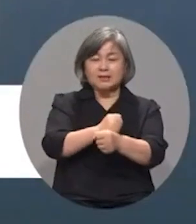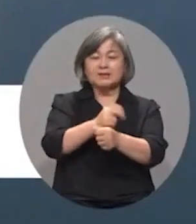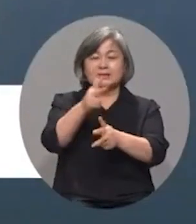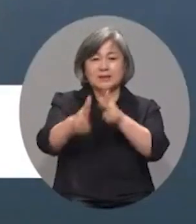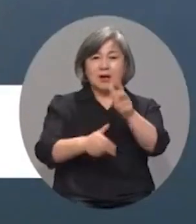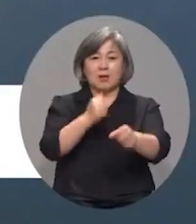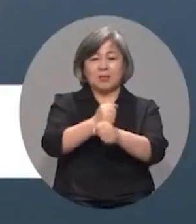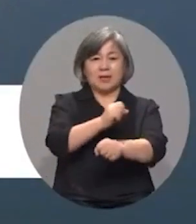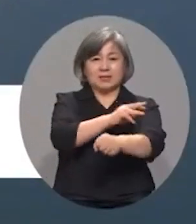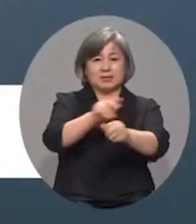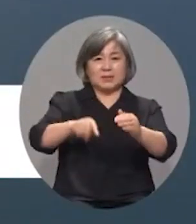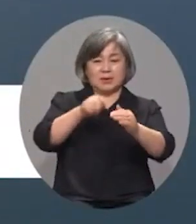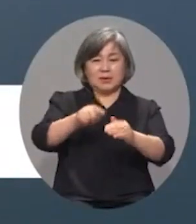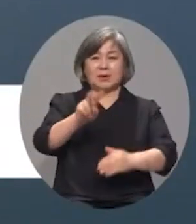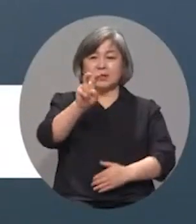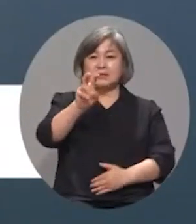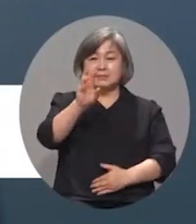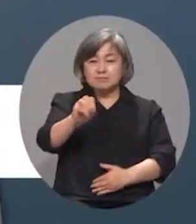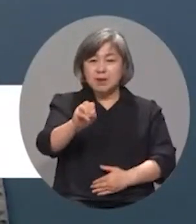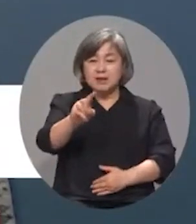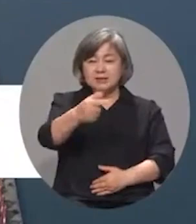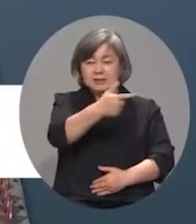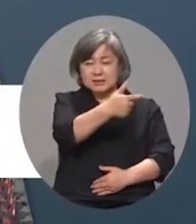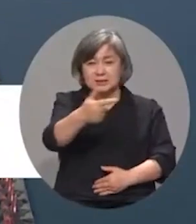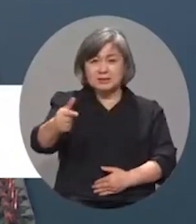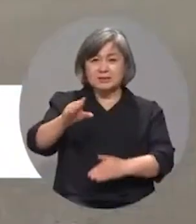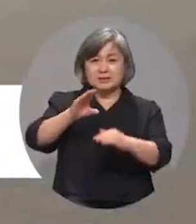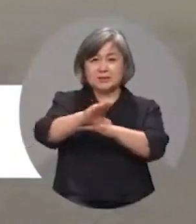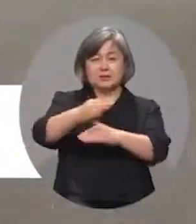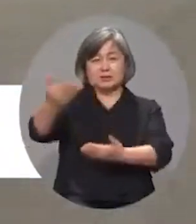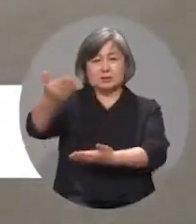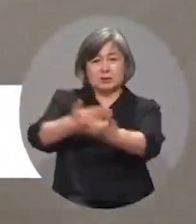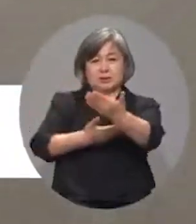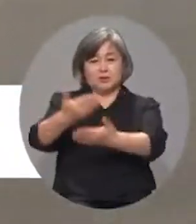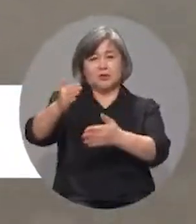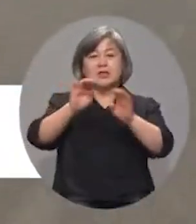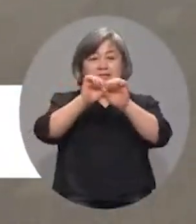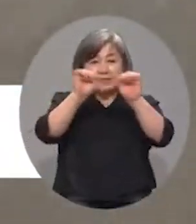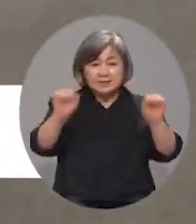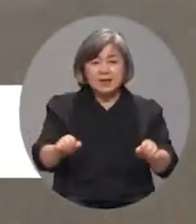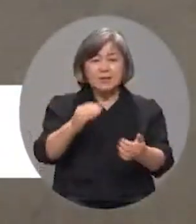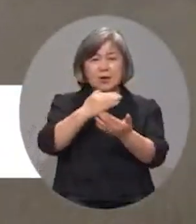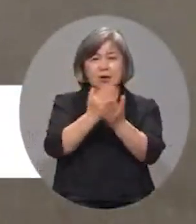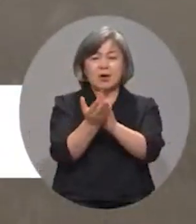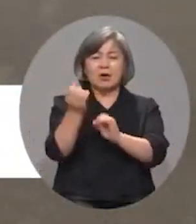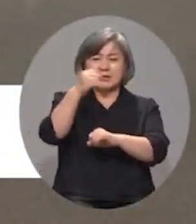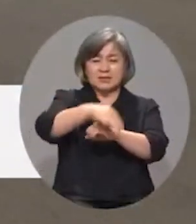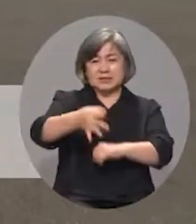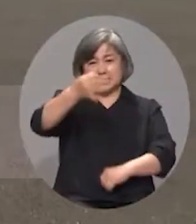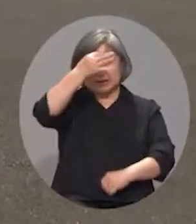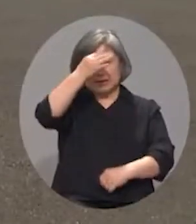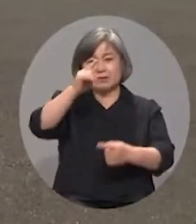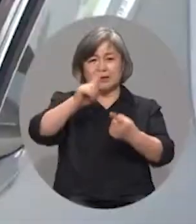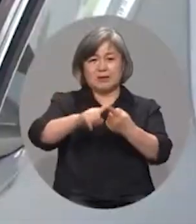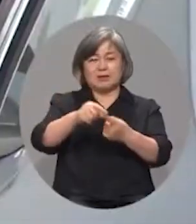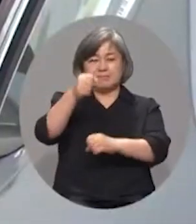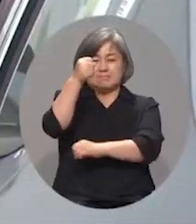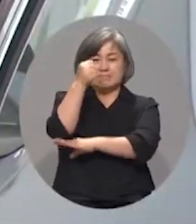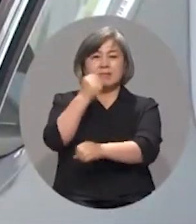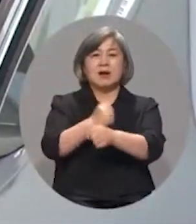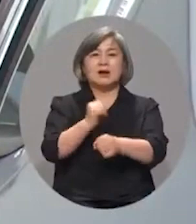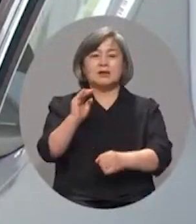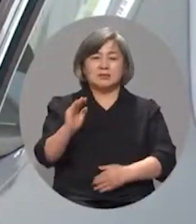생활 금의 이 10만 제곱미터 규모의 자동차 유통 시스템과 수출 지원 기능 시설 등 클러스터 레 구축하게